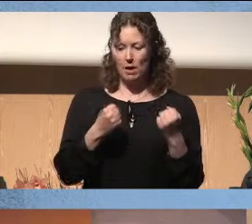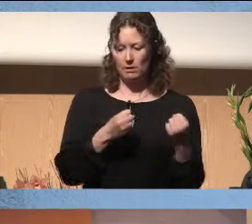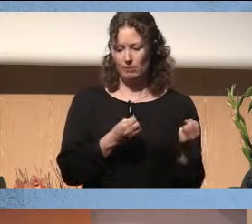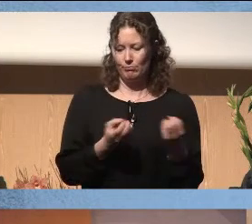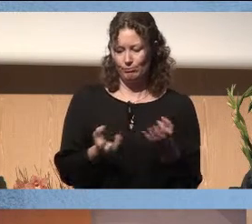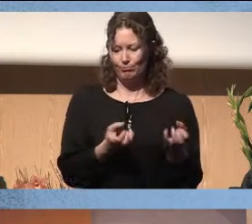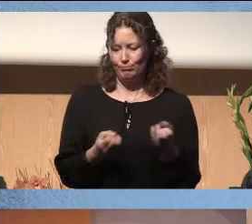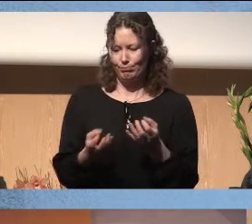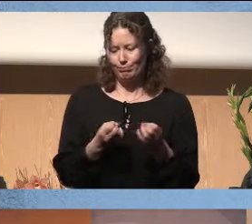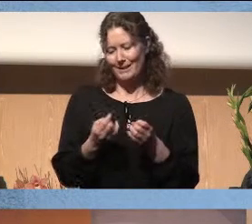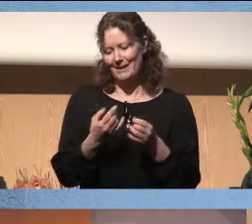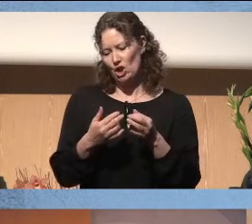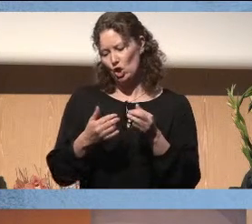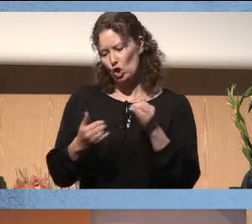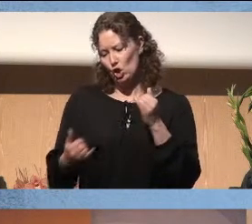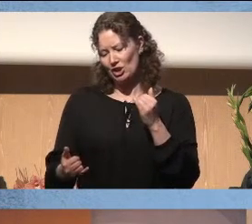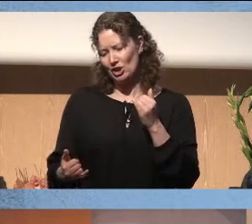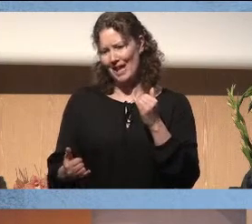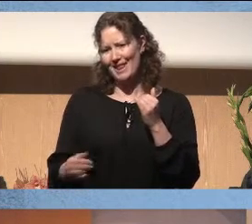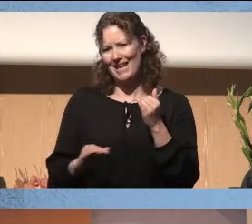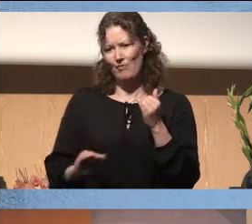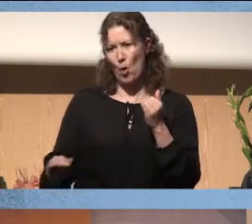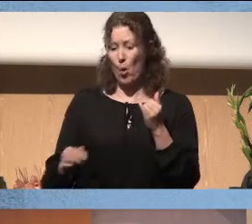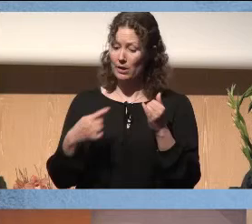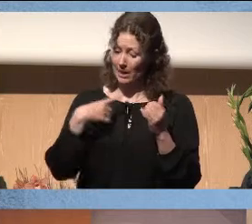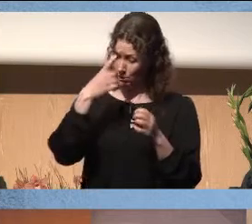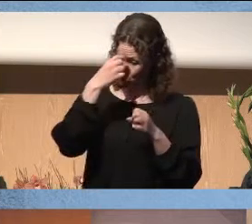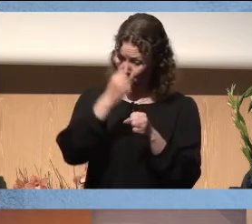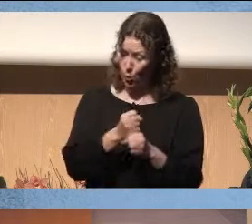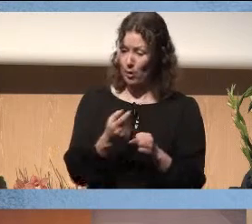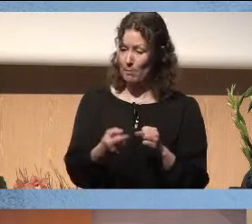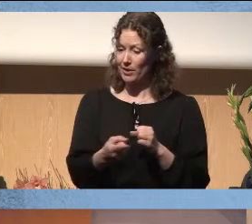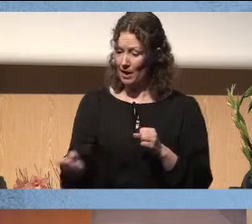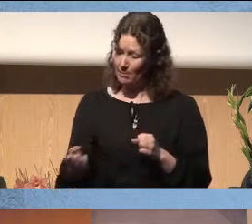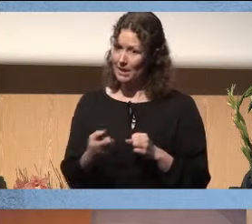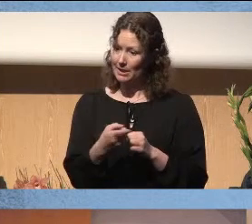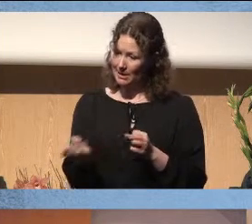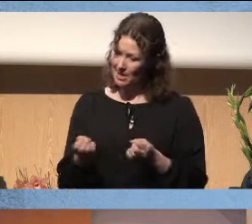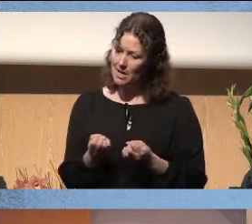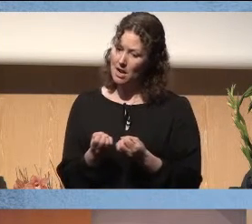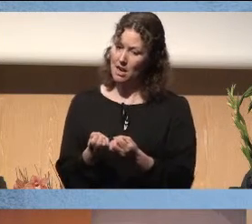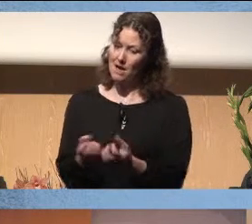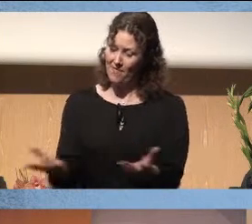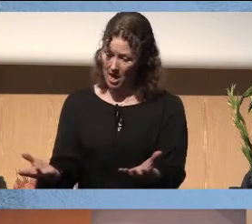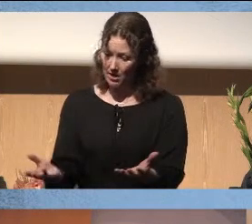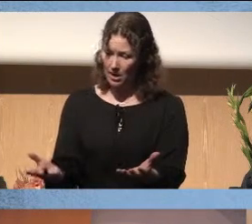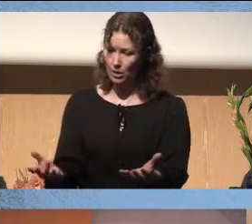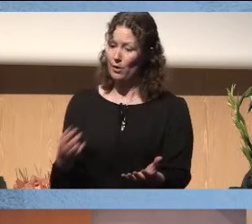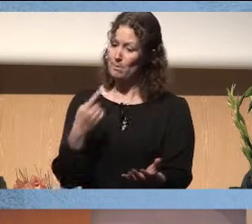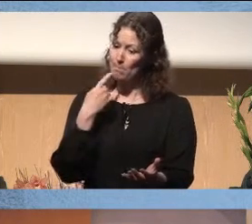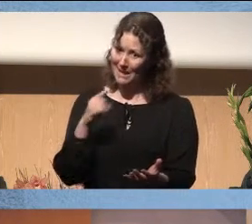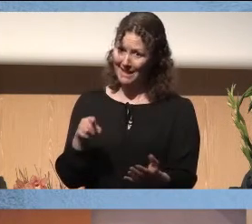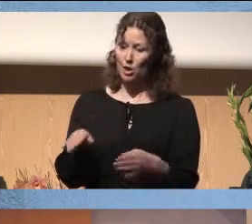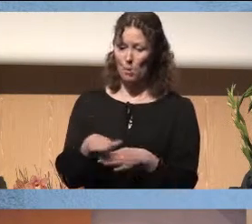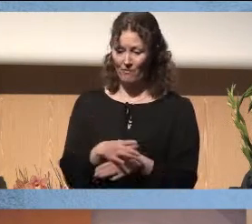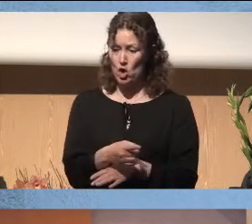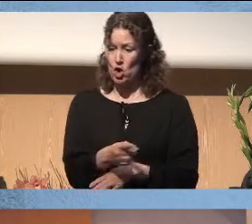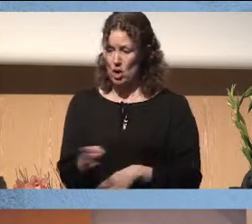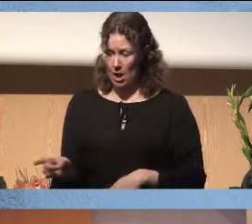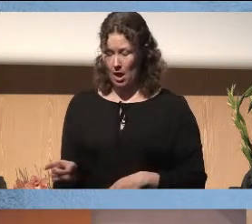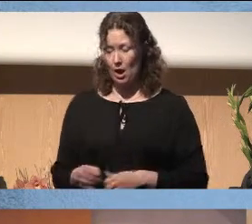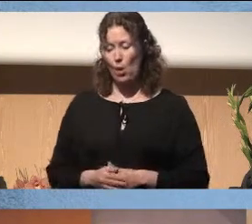i ytterste nivå. Jeg stoler på dem. De leverer. Jeg pliktoppfyllende.